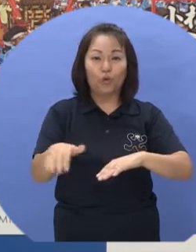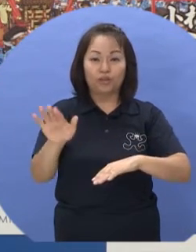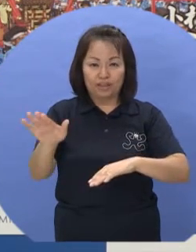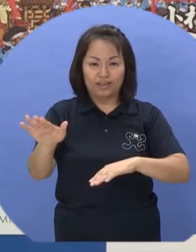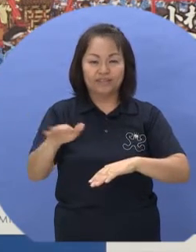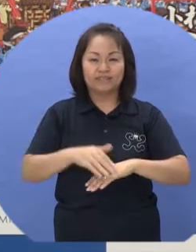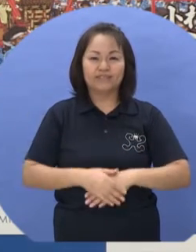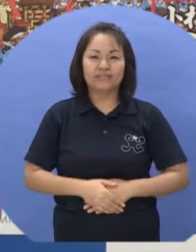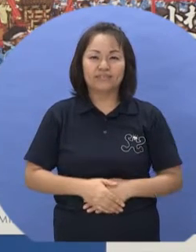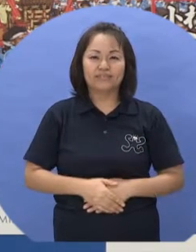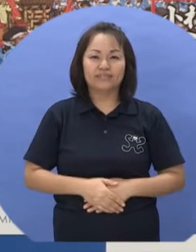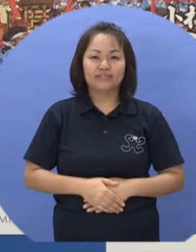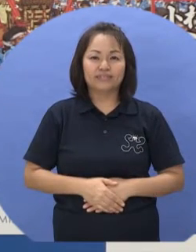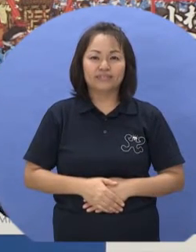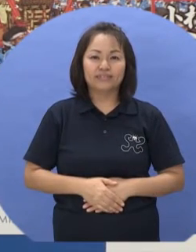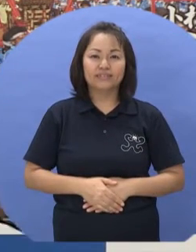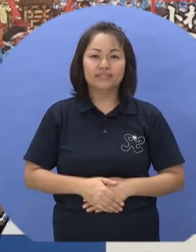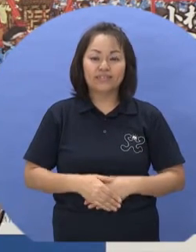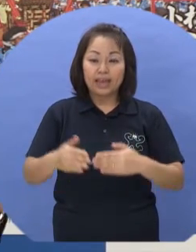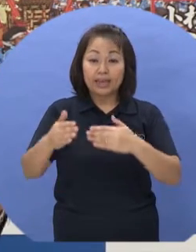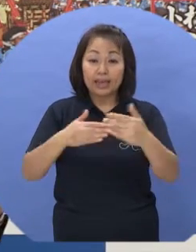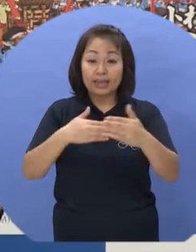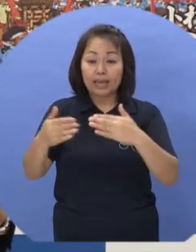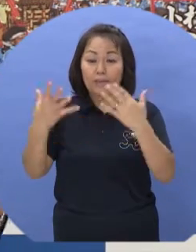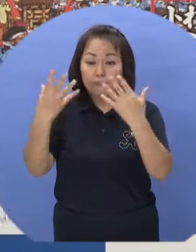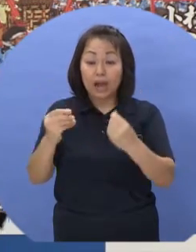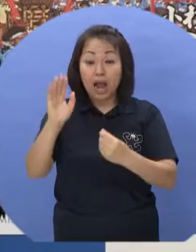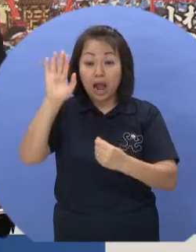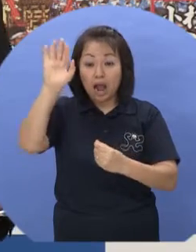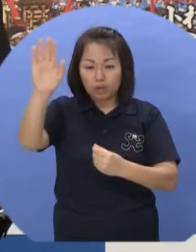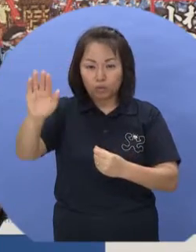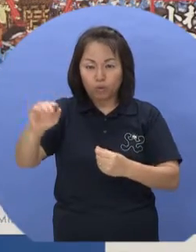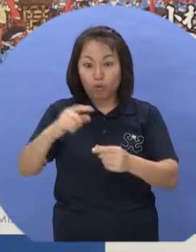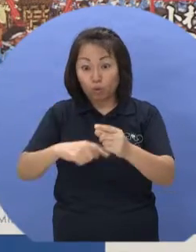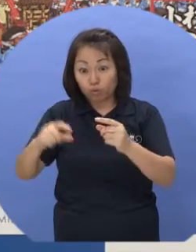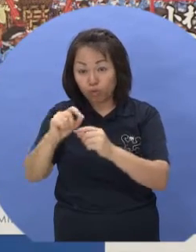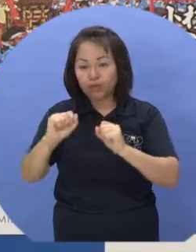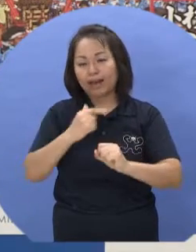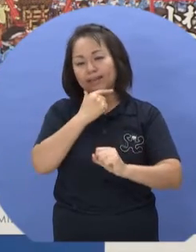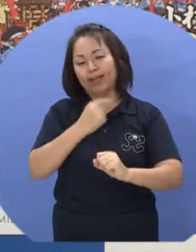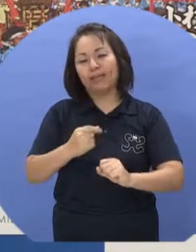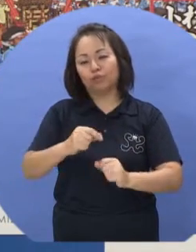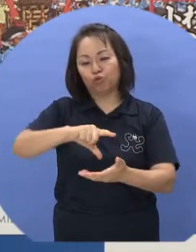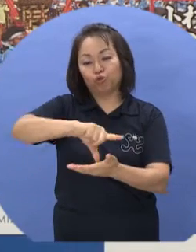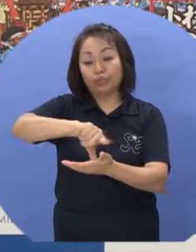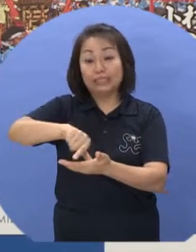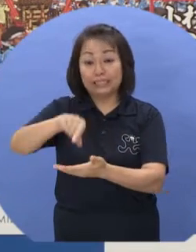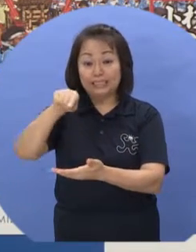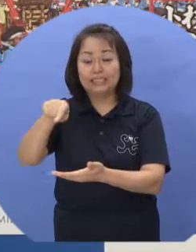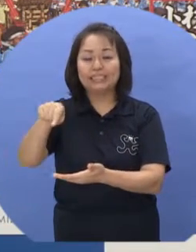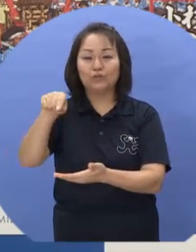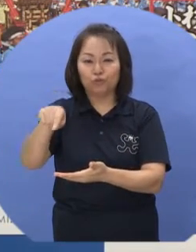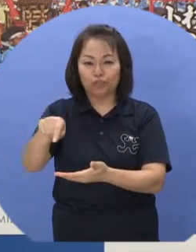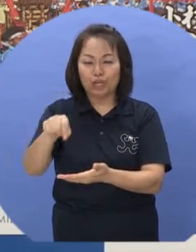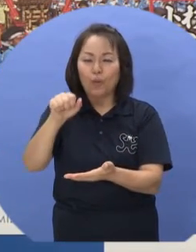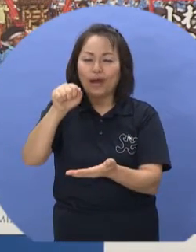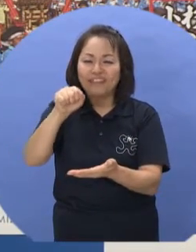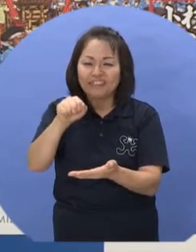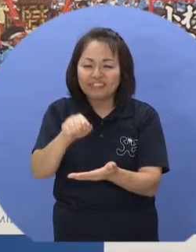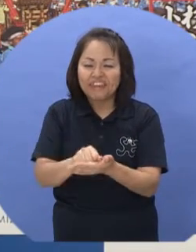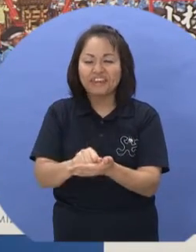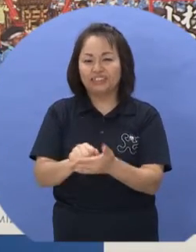った中で特にそのやる気の高いといいますか、そういった地域につきましては定着